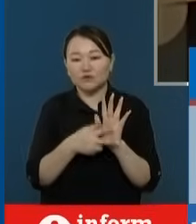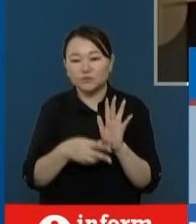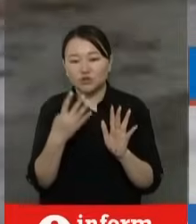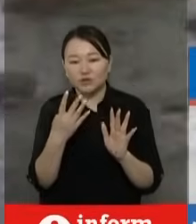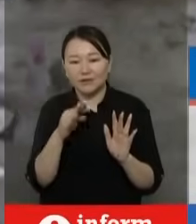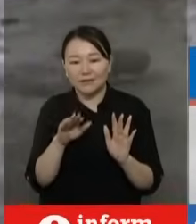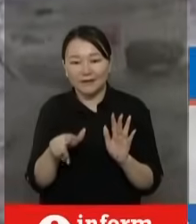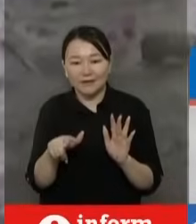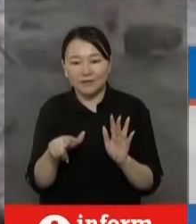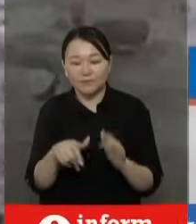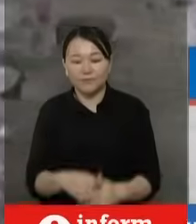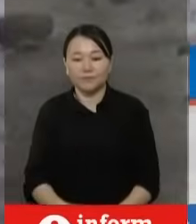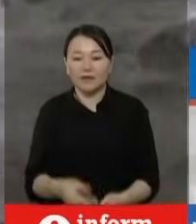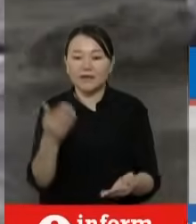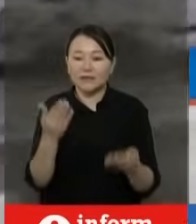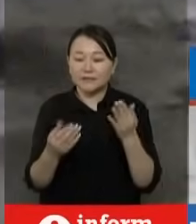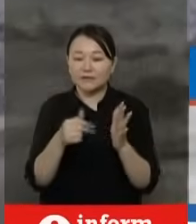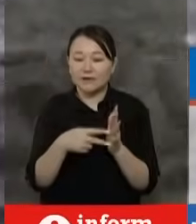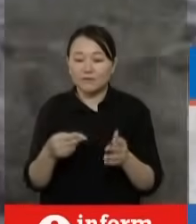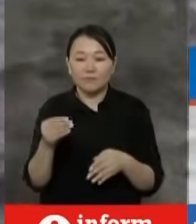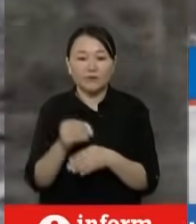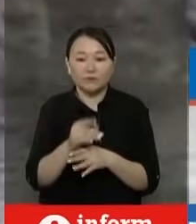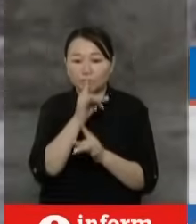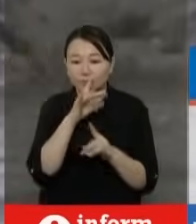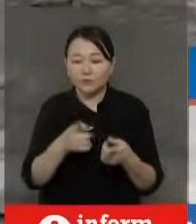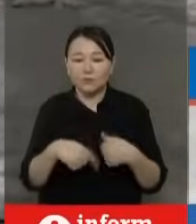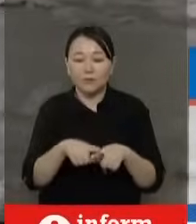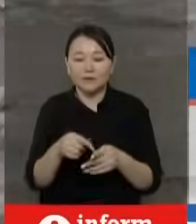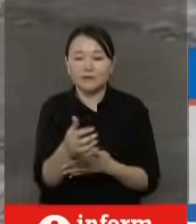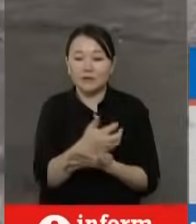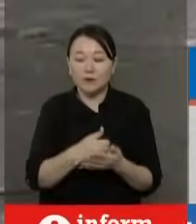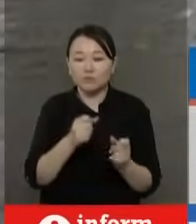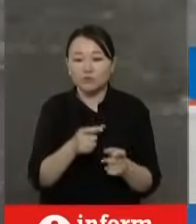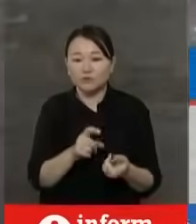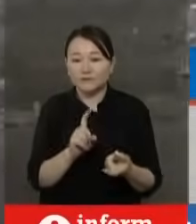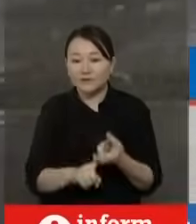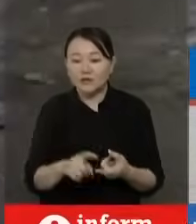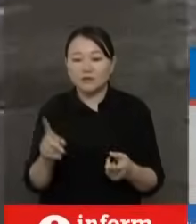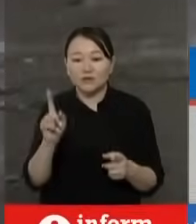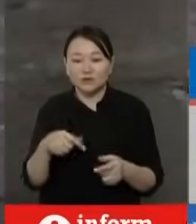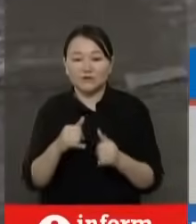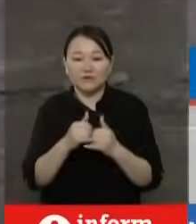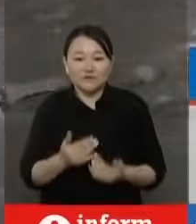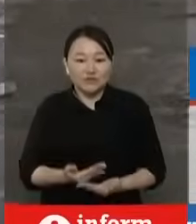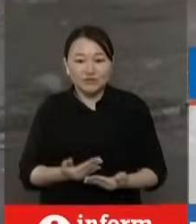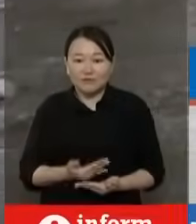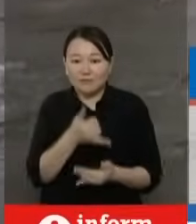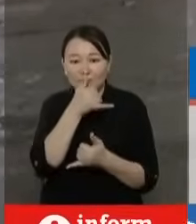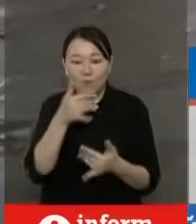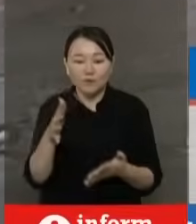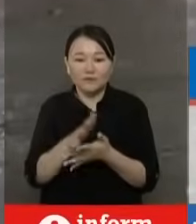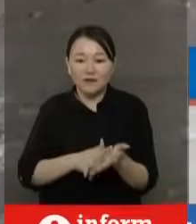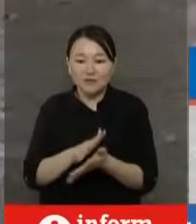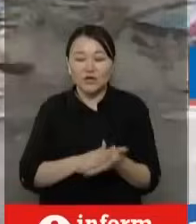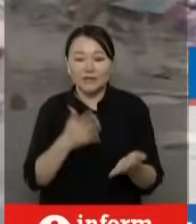120-84 тенге. Если тарифы не поднимать, компании по вывозу мусора не только развиваться, но даже выжить не смогут, говорят в ассоциации. Если